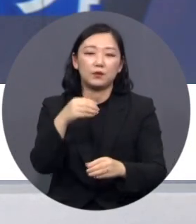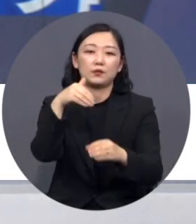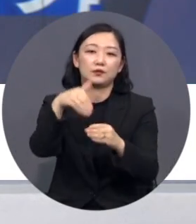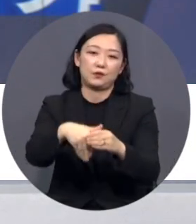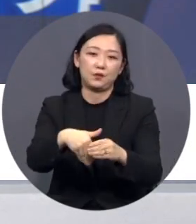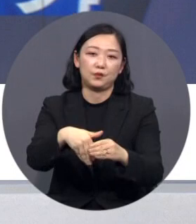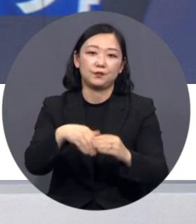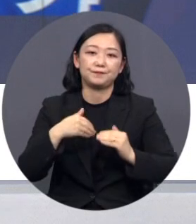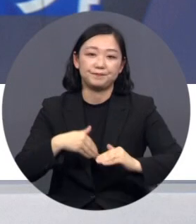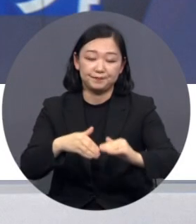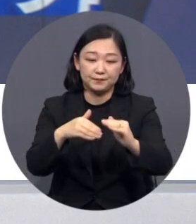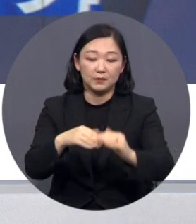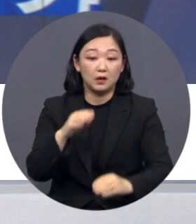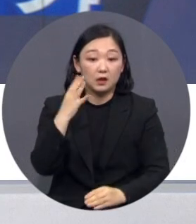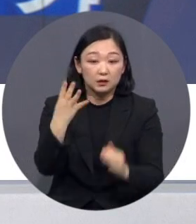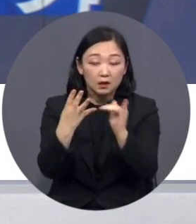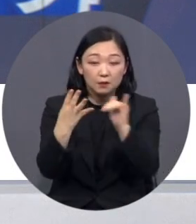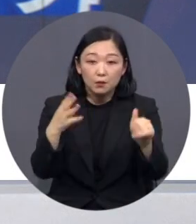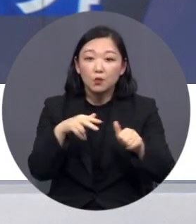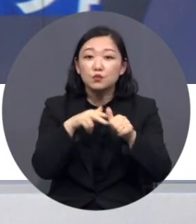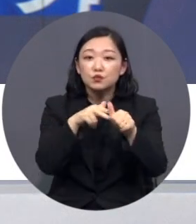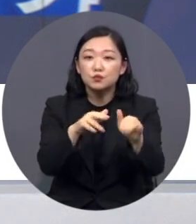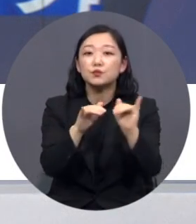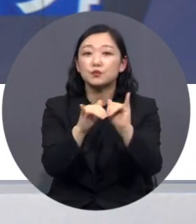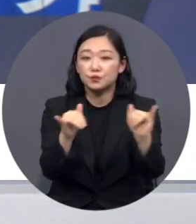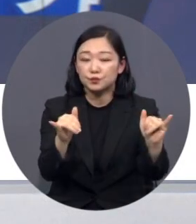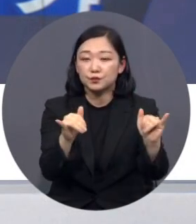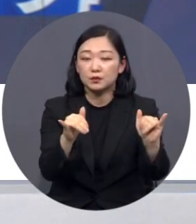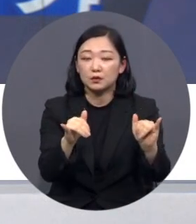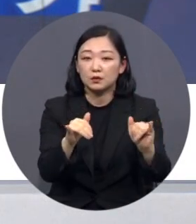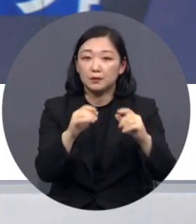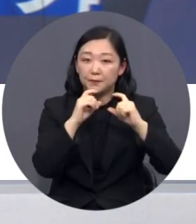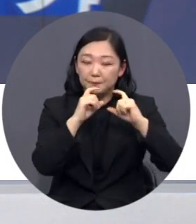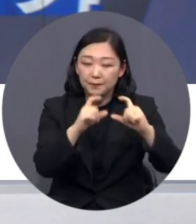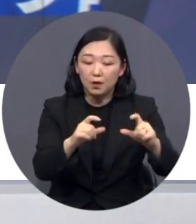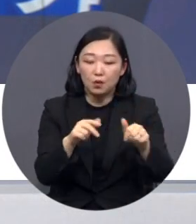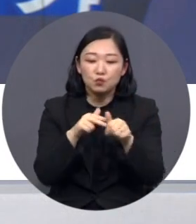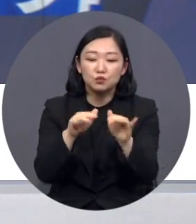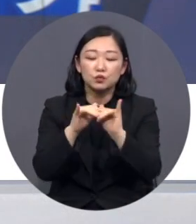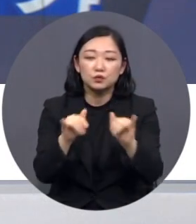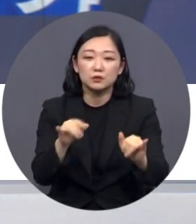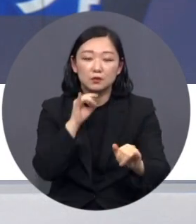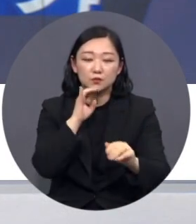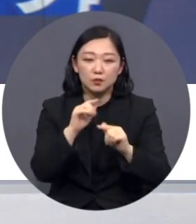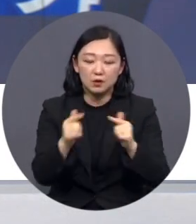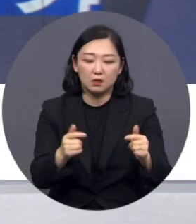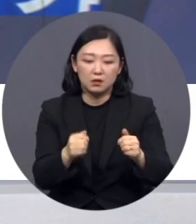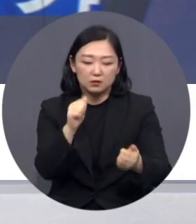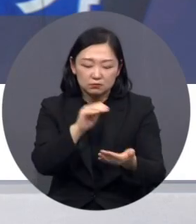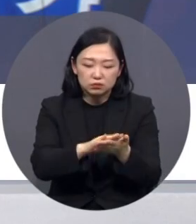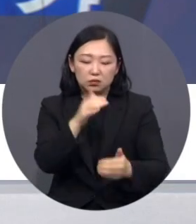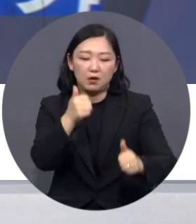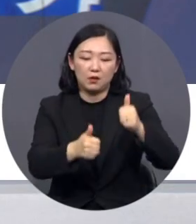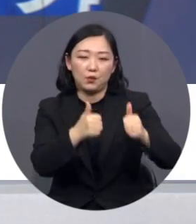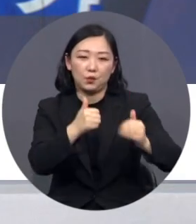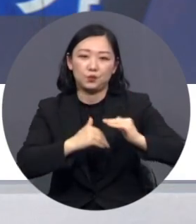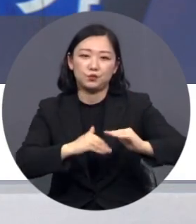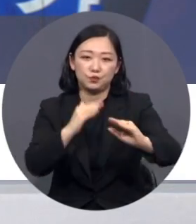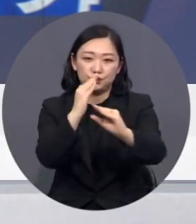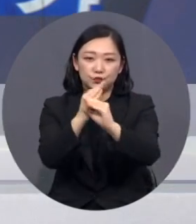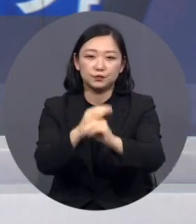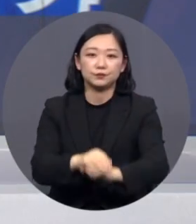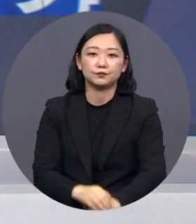치르는데요. 모두 4명이 출사표를 던진 가운데 국회의원 선거 후보자들 못지않은 치열한 경쟁을 벌이고